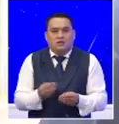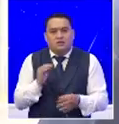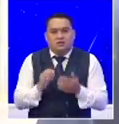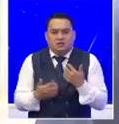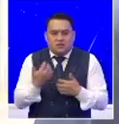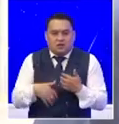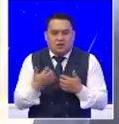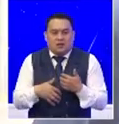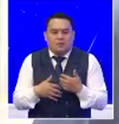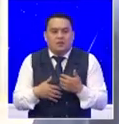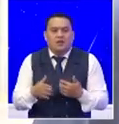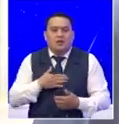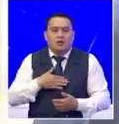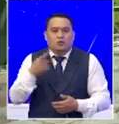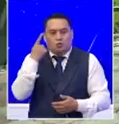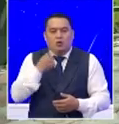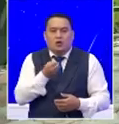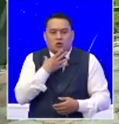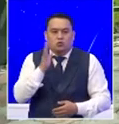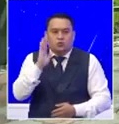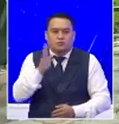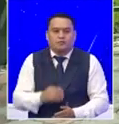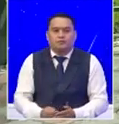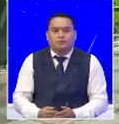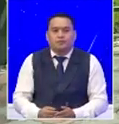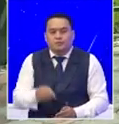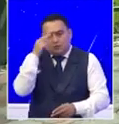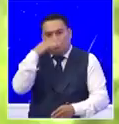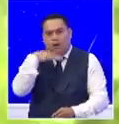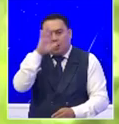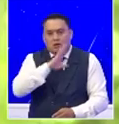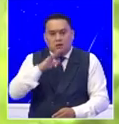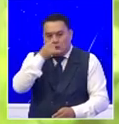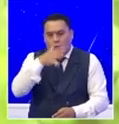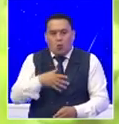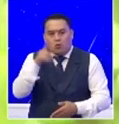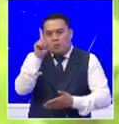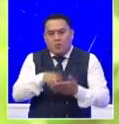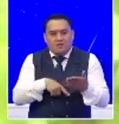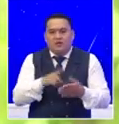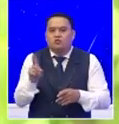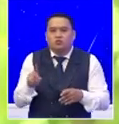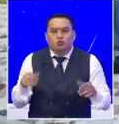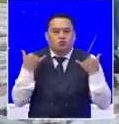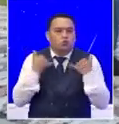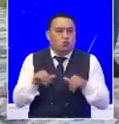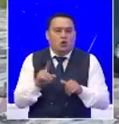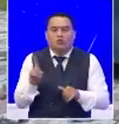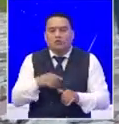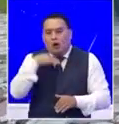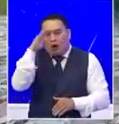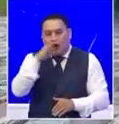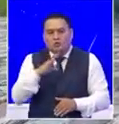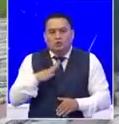тяжести. Я думаю, что будет все хорошо. Родители 3-летней девочки до сих пор не могут поверить свершившемуся чуду. По словам отца